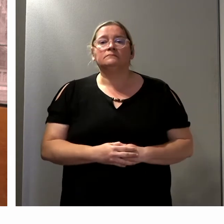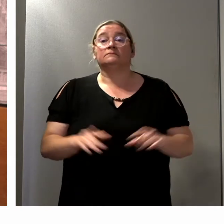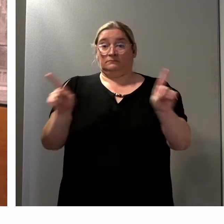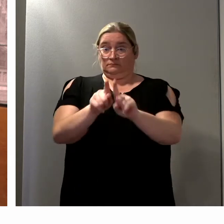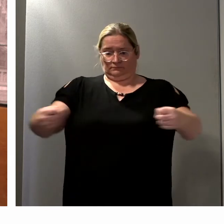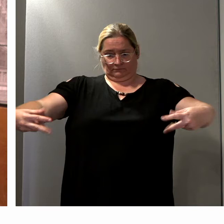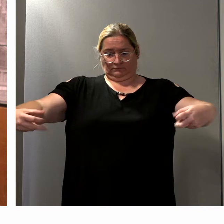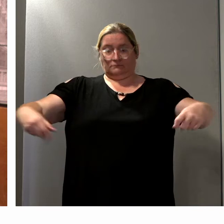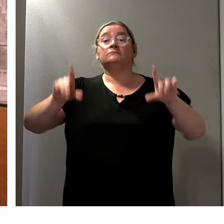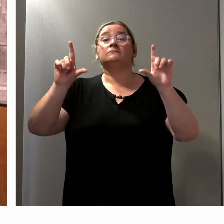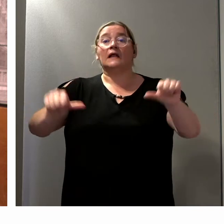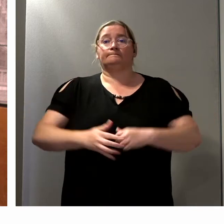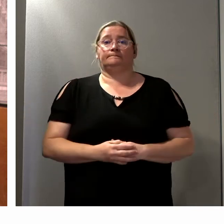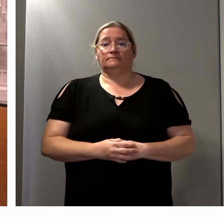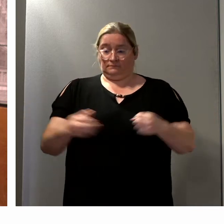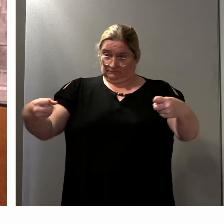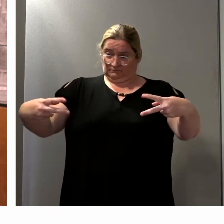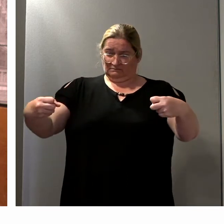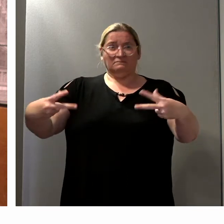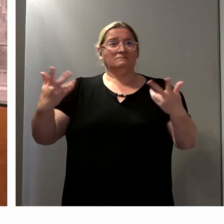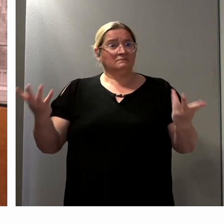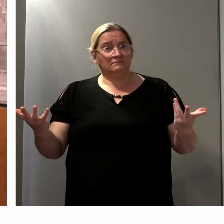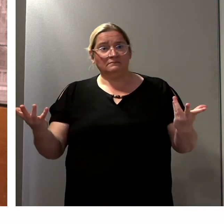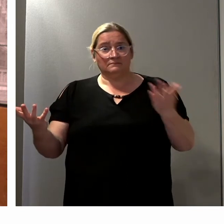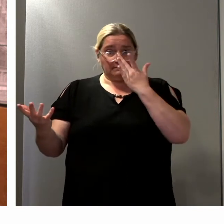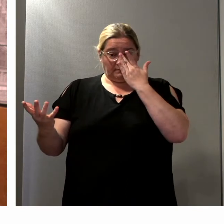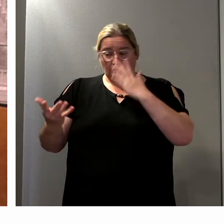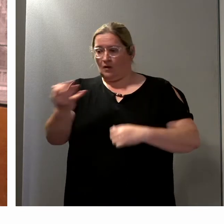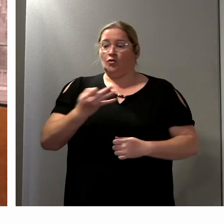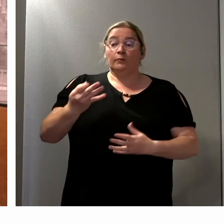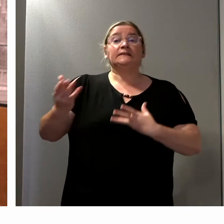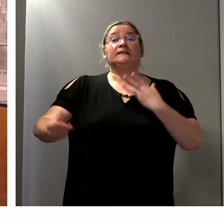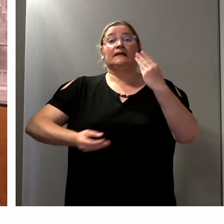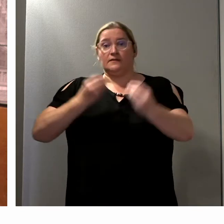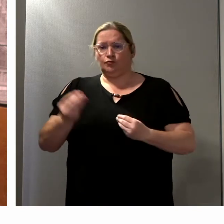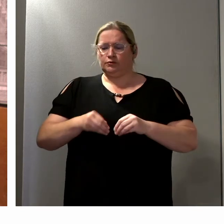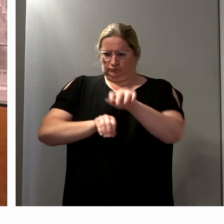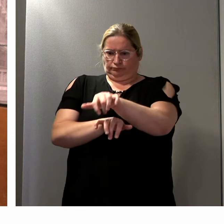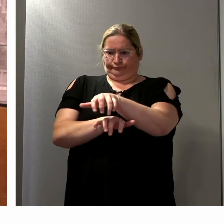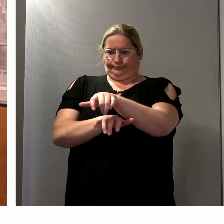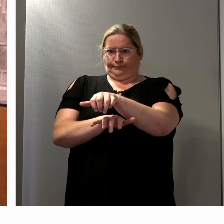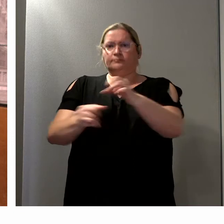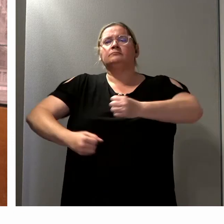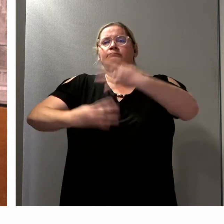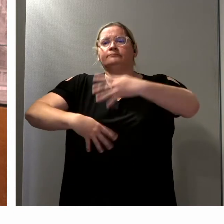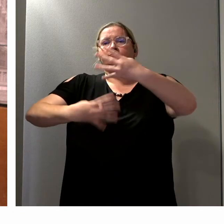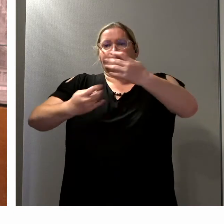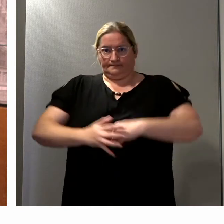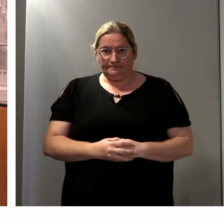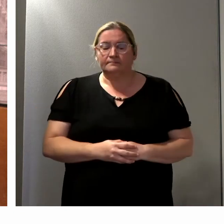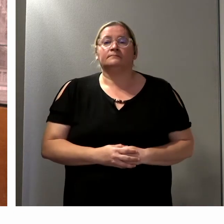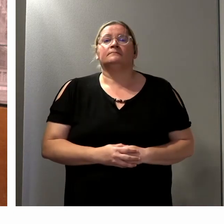un sous-titrage qui soit également présent de manière automatique ou en tout cas en vélotypie. Pour tout ce qui va